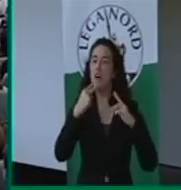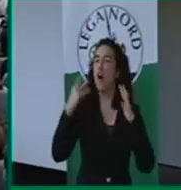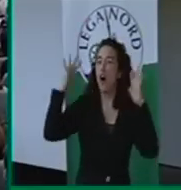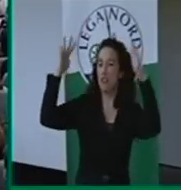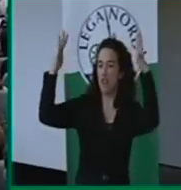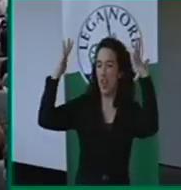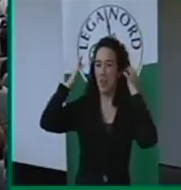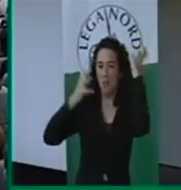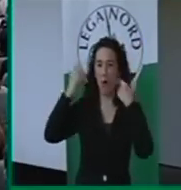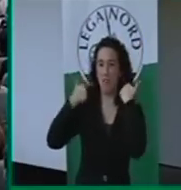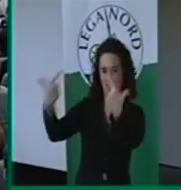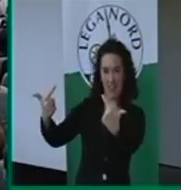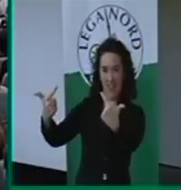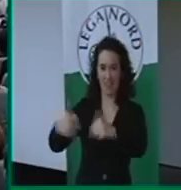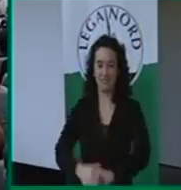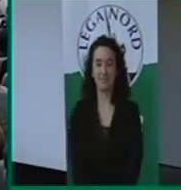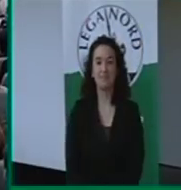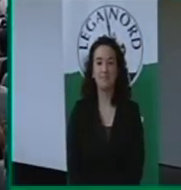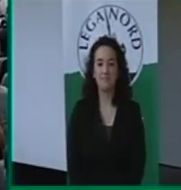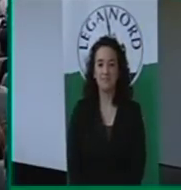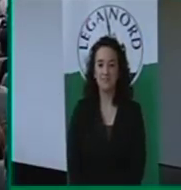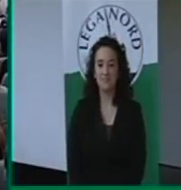ci siano più posti più posti